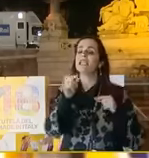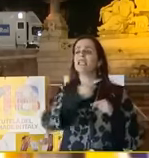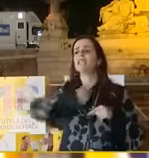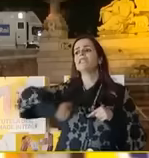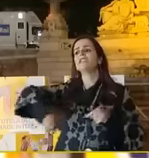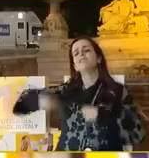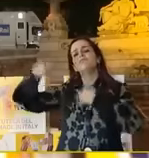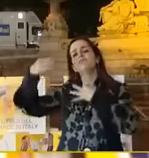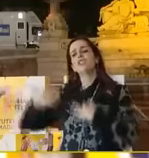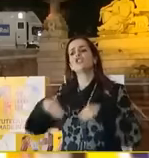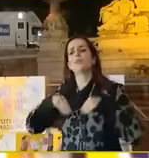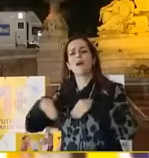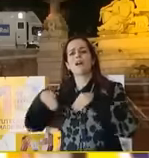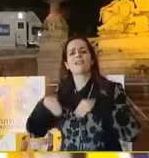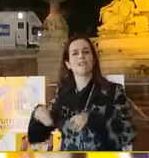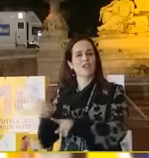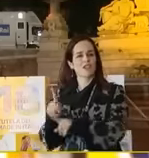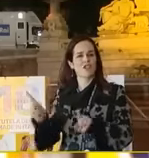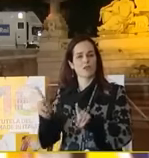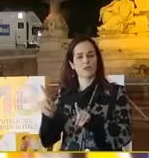sarebbe stata una lunga marcia,